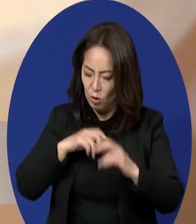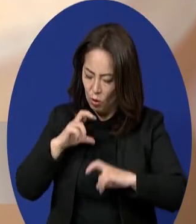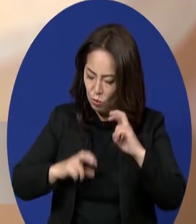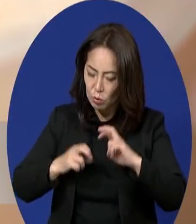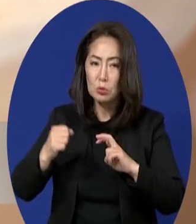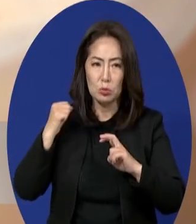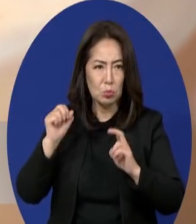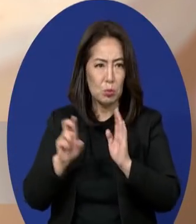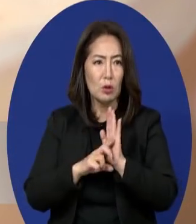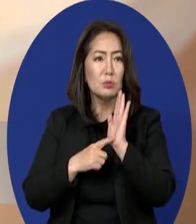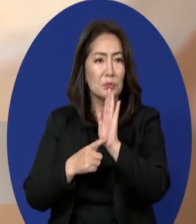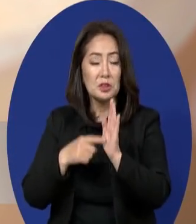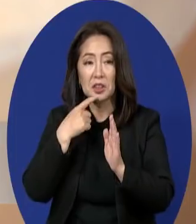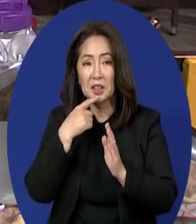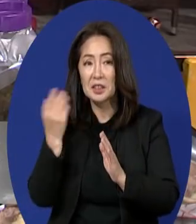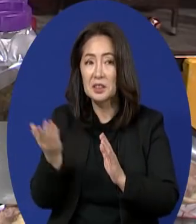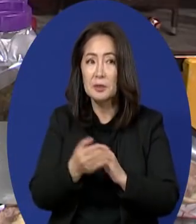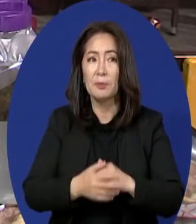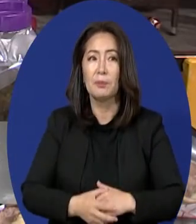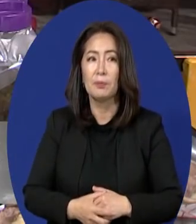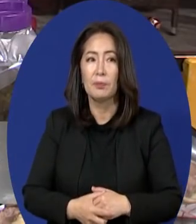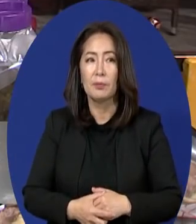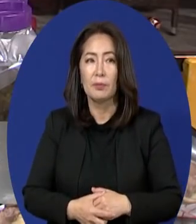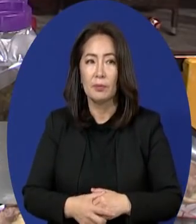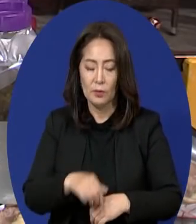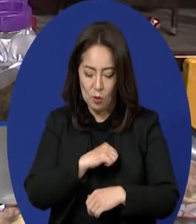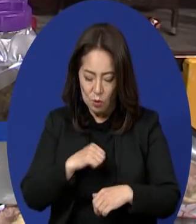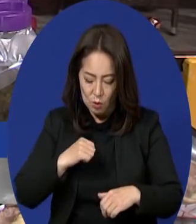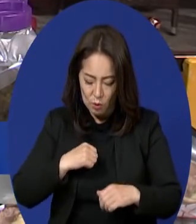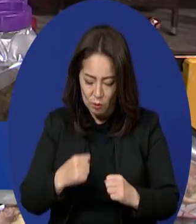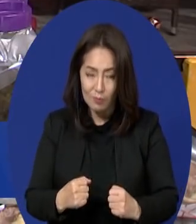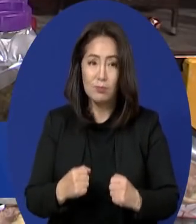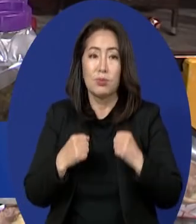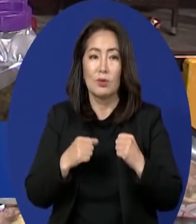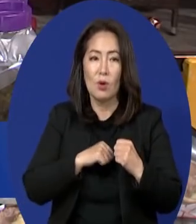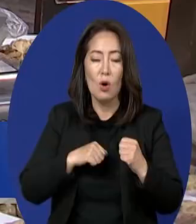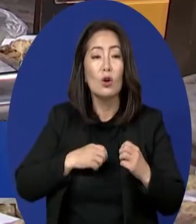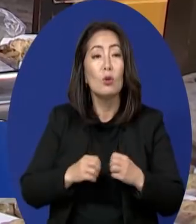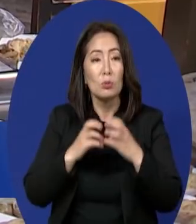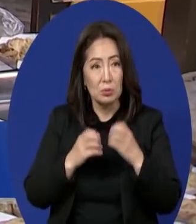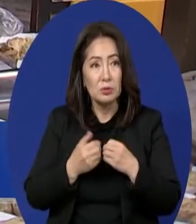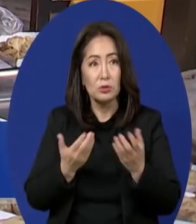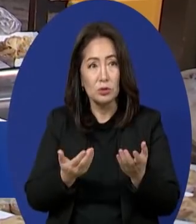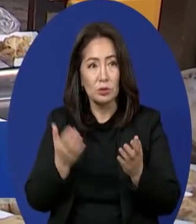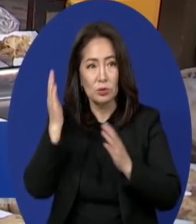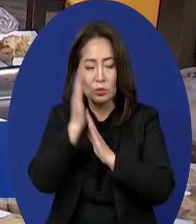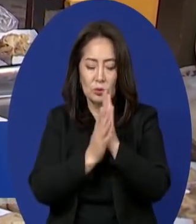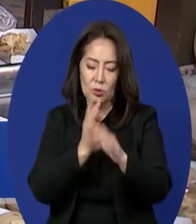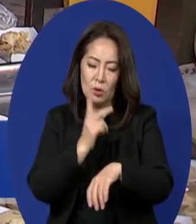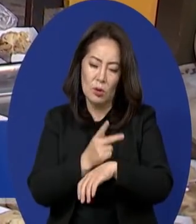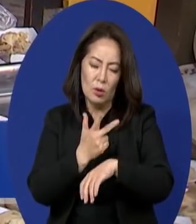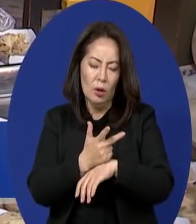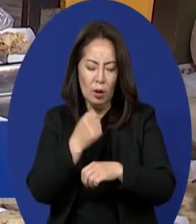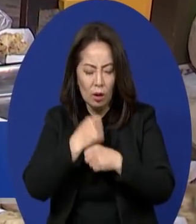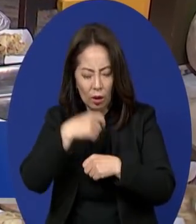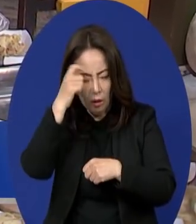боломжтой хэмээн одон чимэг хэлж байна. Өөрийгөө ялчиж өөрийгөө бүтээдэг байхгүй юу? Шөнийн 2-3 цаг хөдөлмөрлөөр